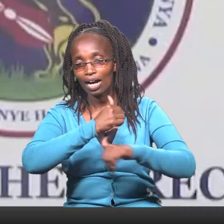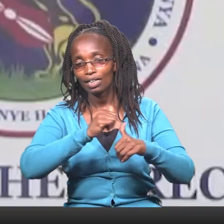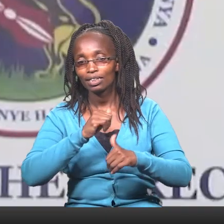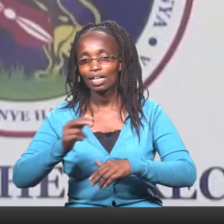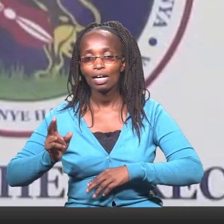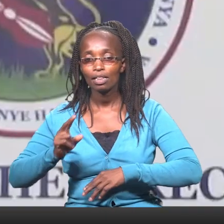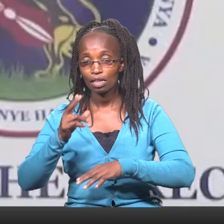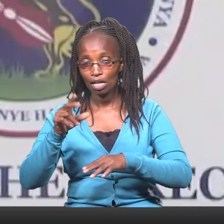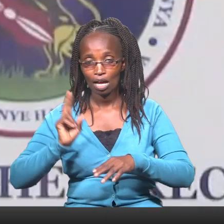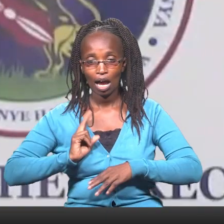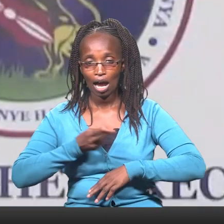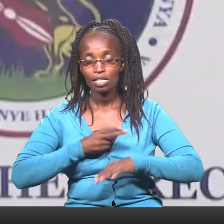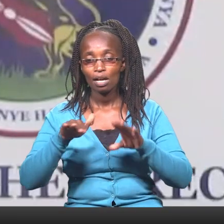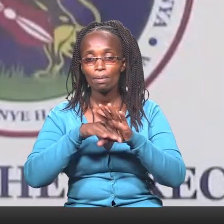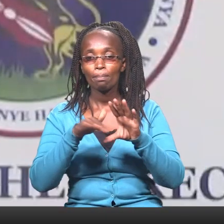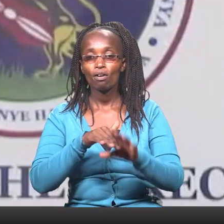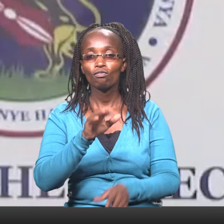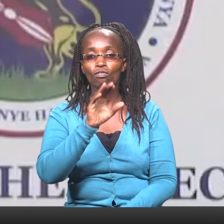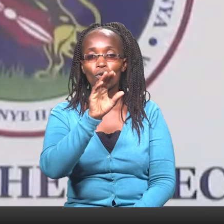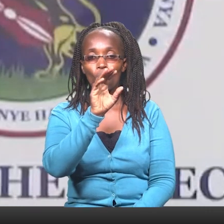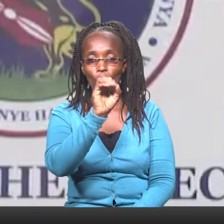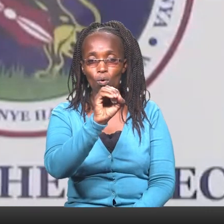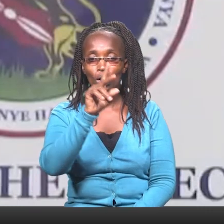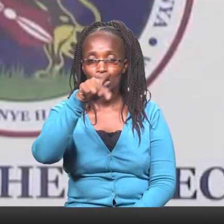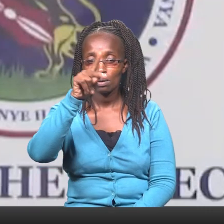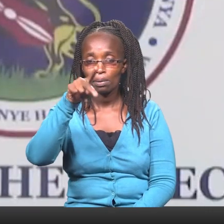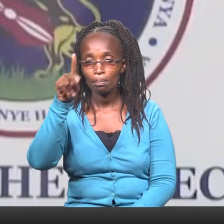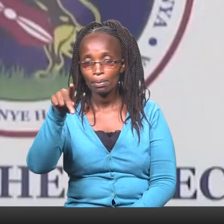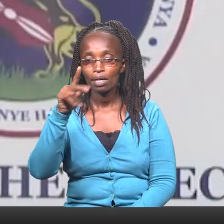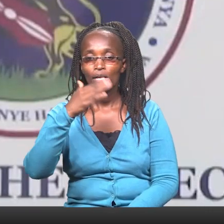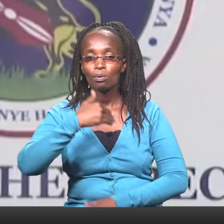kama ofisi ya ODPP tumeweka